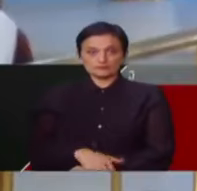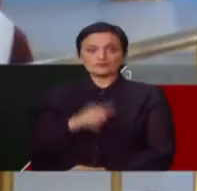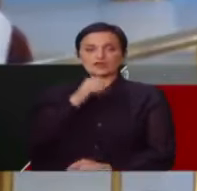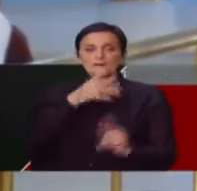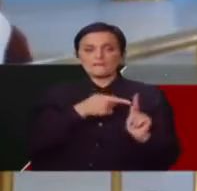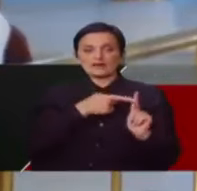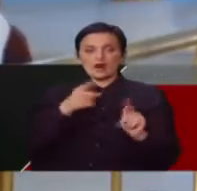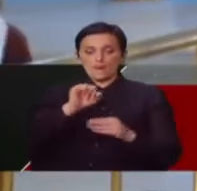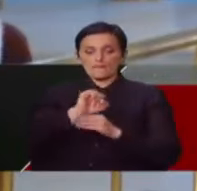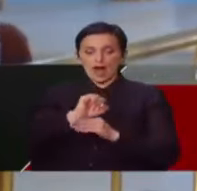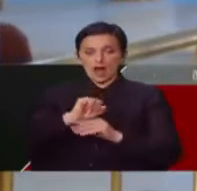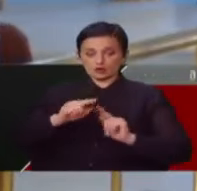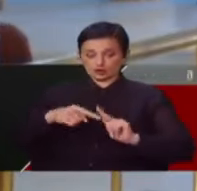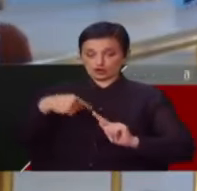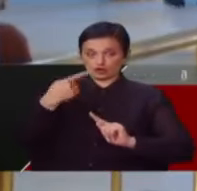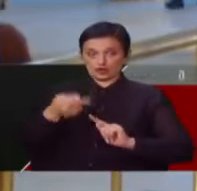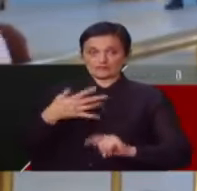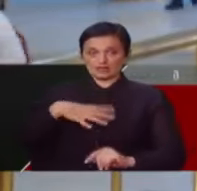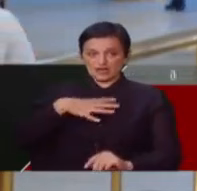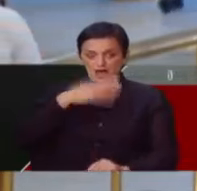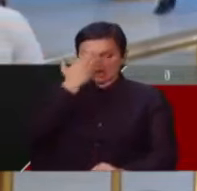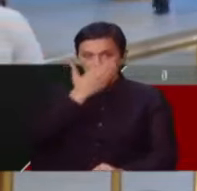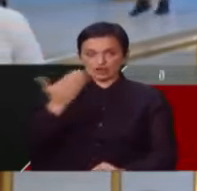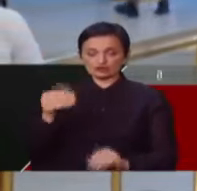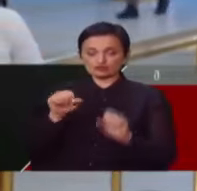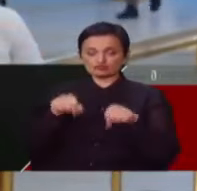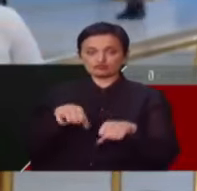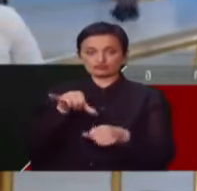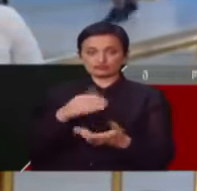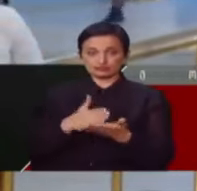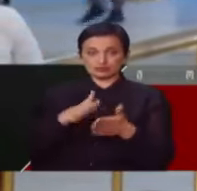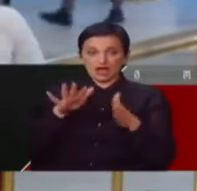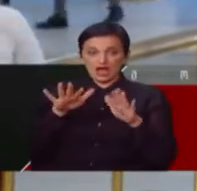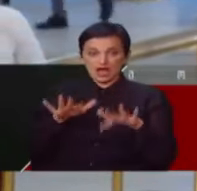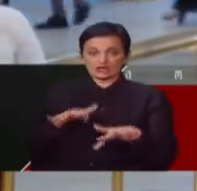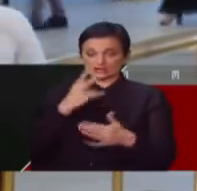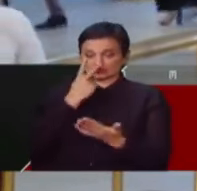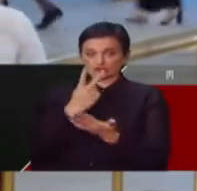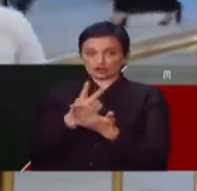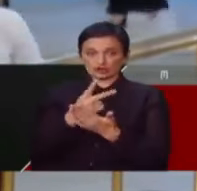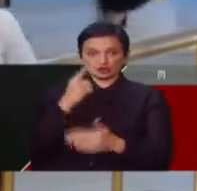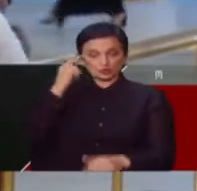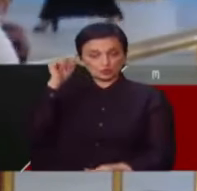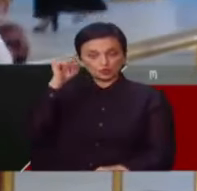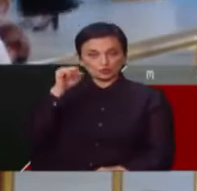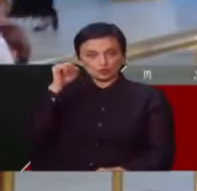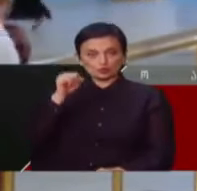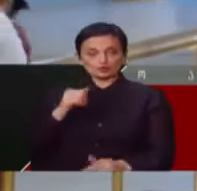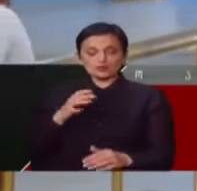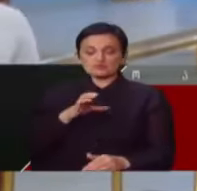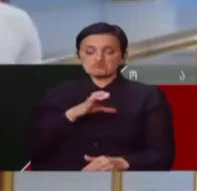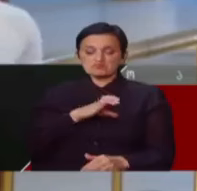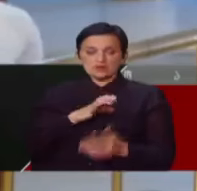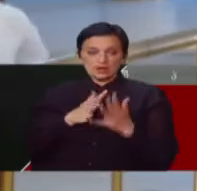დავაწყლიანი პაუზის შემდეგ ქართველ ხალხს საშუალება აქვს, რომ ადგილზე უშუალოდ გაეცნონ უზბეკეთის მდიდარ კულტურას